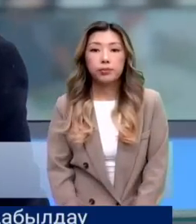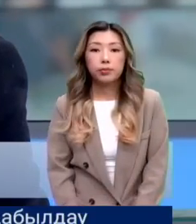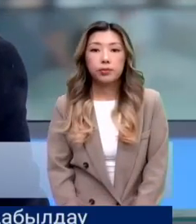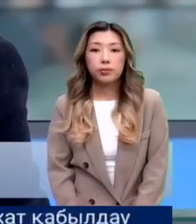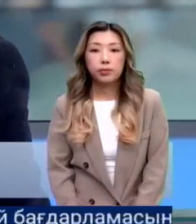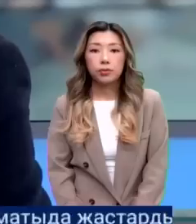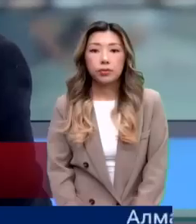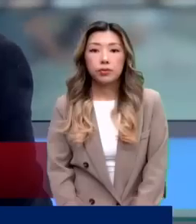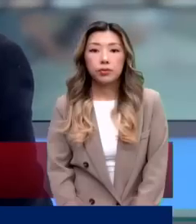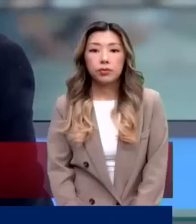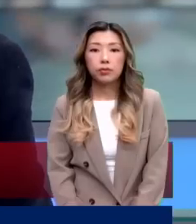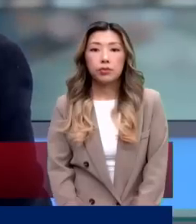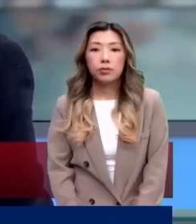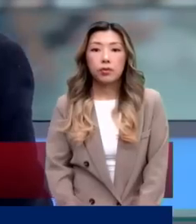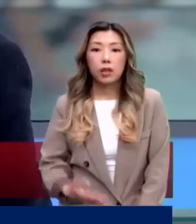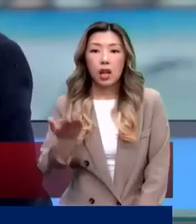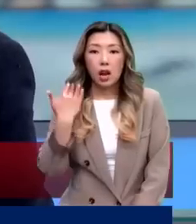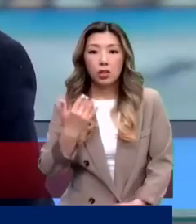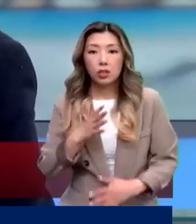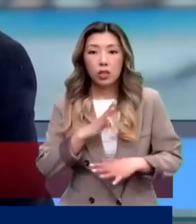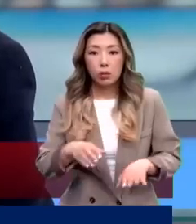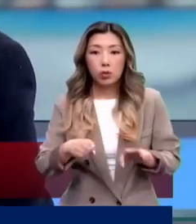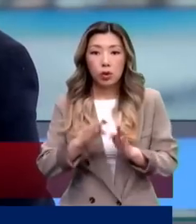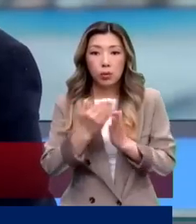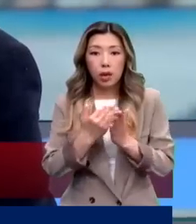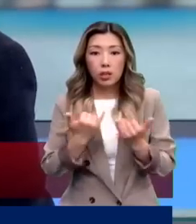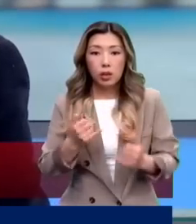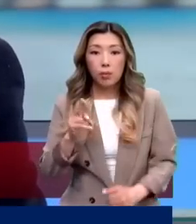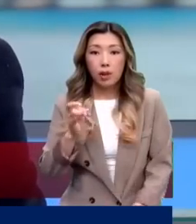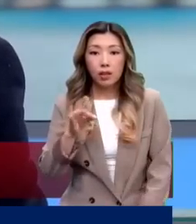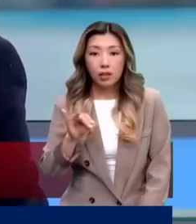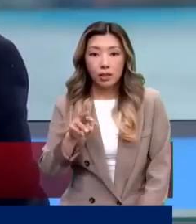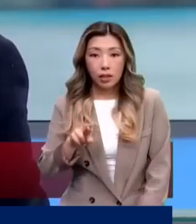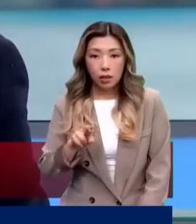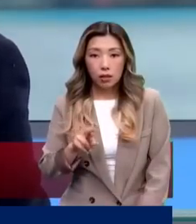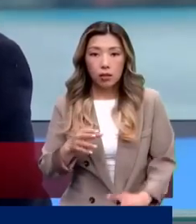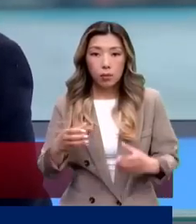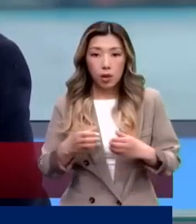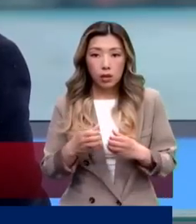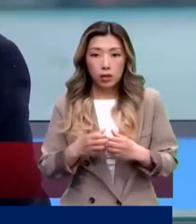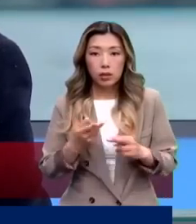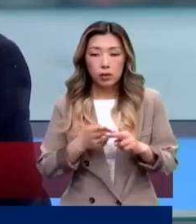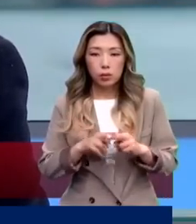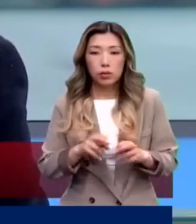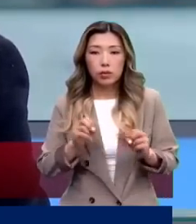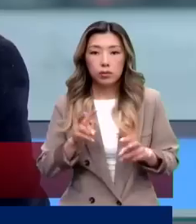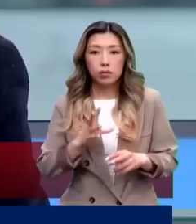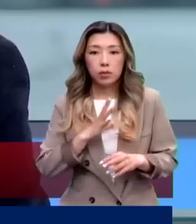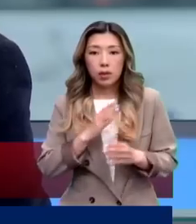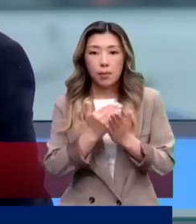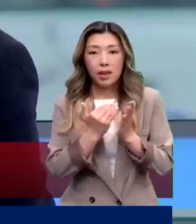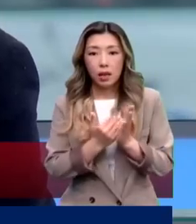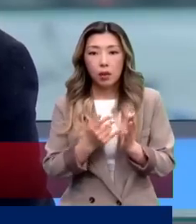не принимал участия в создании этой программы. Соответственно, мы, как оппозиционная партия, находящаяся в парламенте, буквально на этой пленарке раскритиковали эту